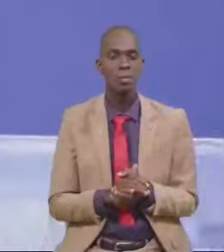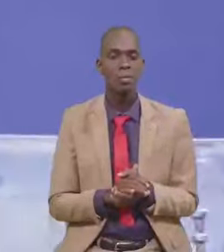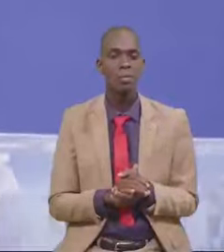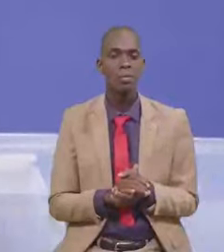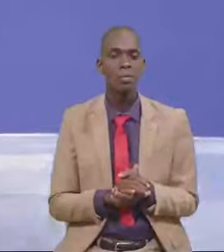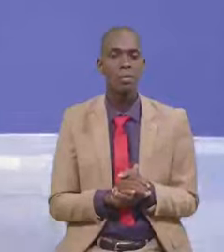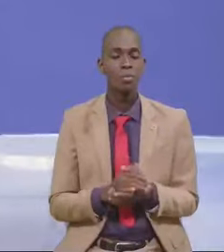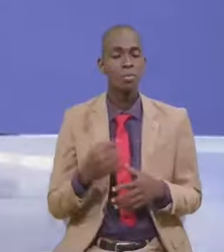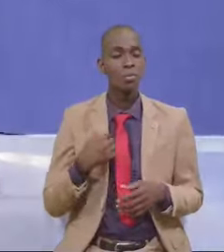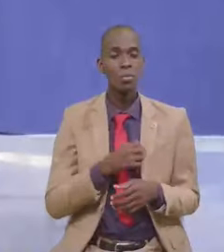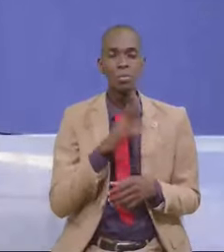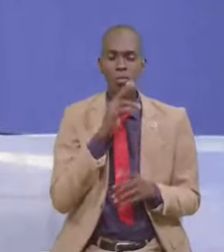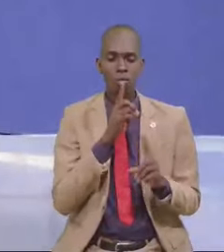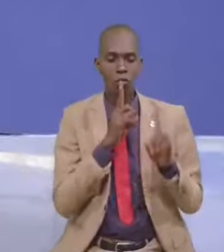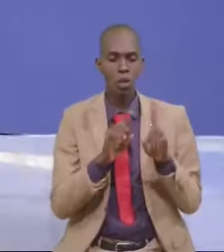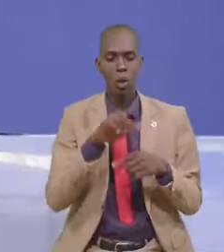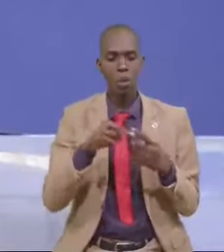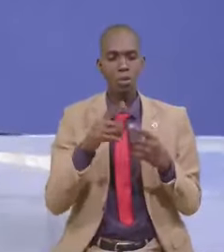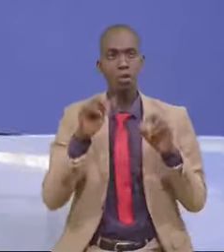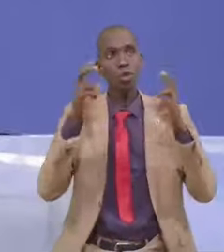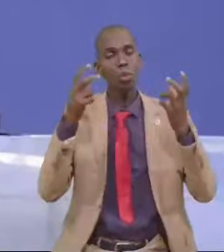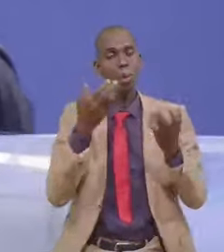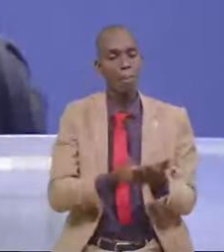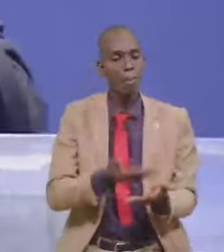Nous parlons d'acquérir la vérité.